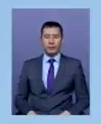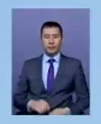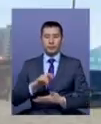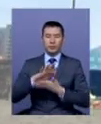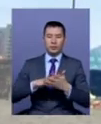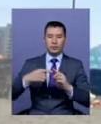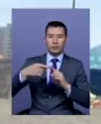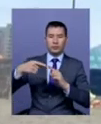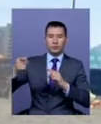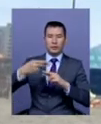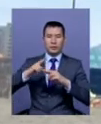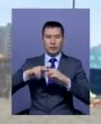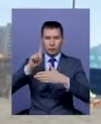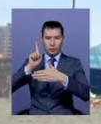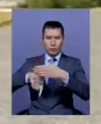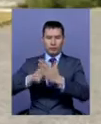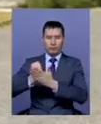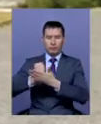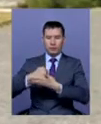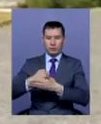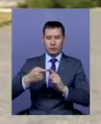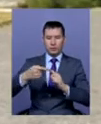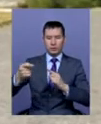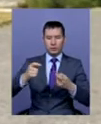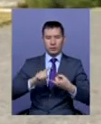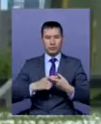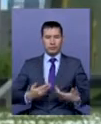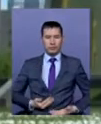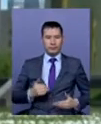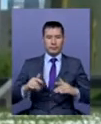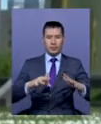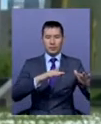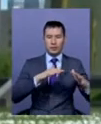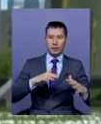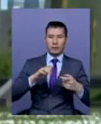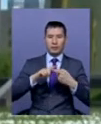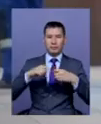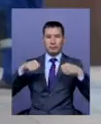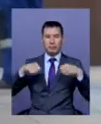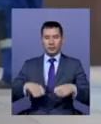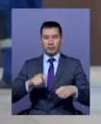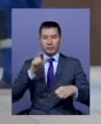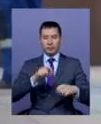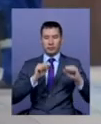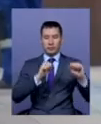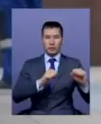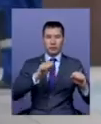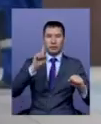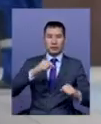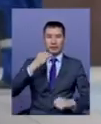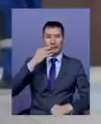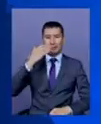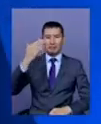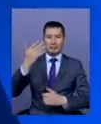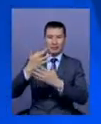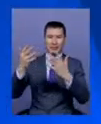кепіл болған ата заңда қоғам мен мемлекетті әлеуметтік жаңғырту үшін берік құқықтық негіз құрылғанын шетелдік сарапшылар да мойындап отыр.